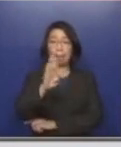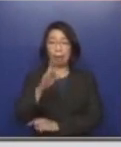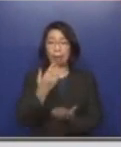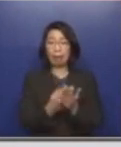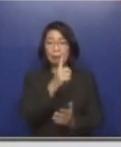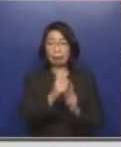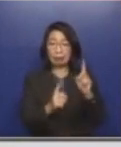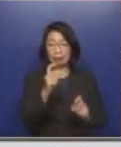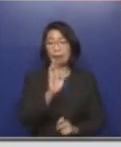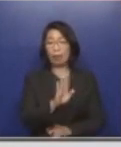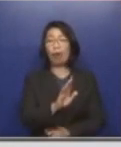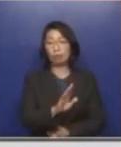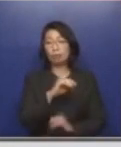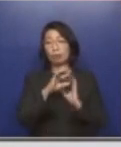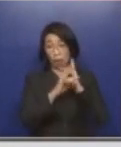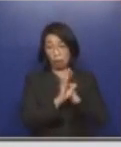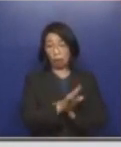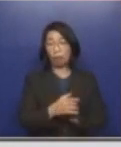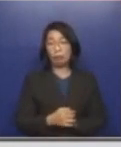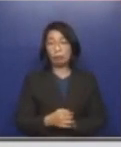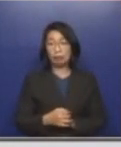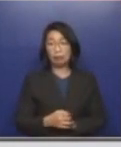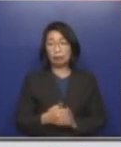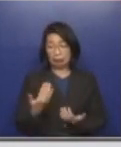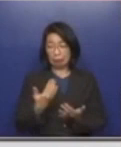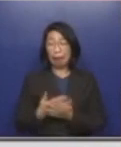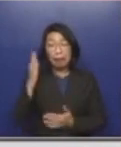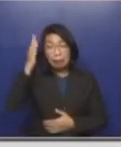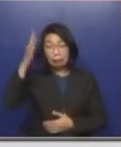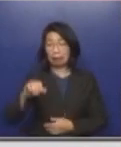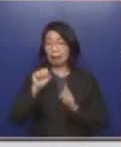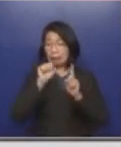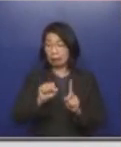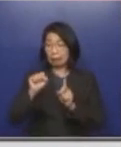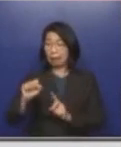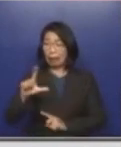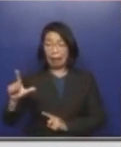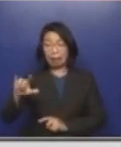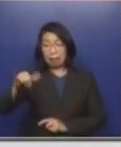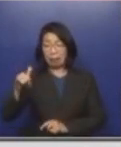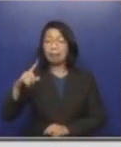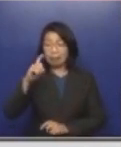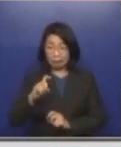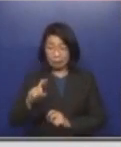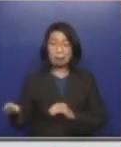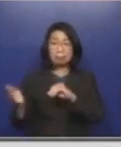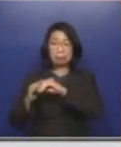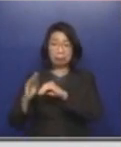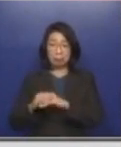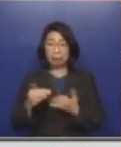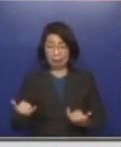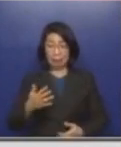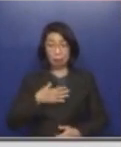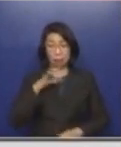เดือนหนึ่ง 2-3 หมื่นล้านและแสนแสนล้านที่จะตามมาครับผมขออนุญาตท่านประธานวกไปนิดหนึ่งครับผมเป็นกรร